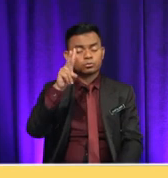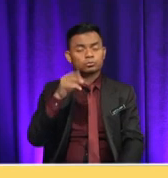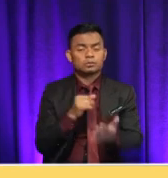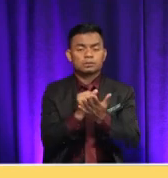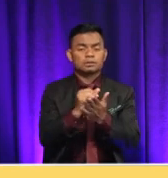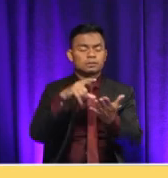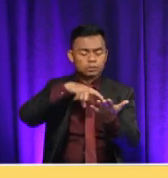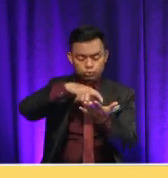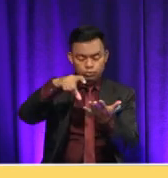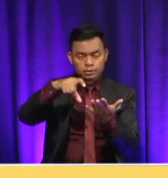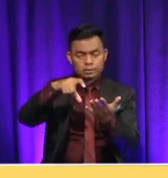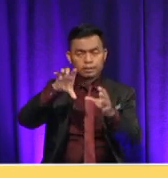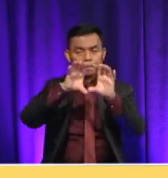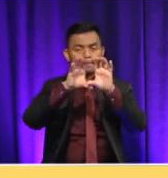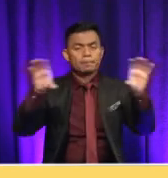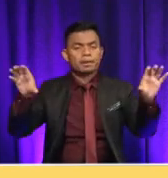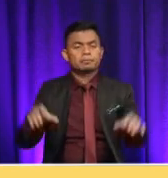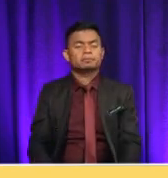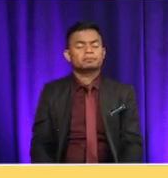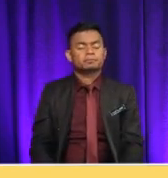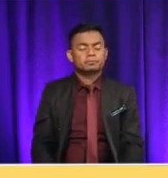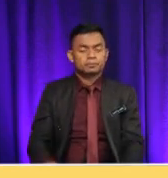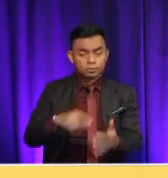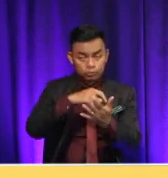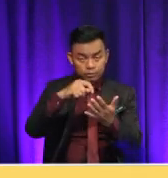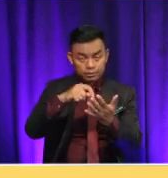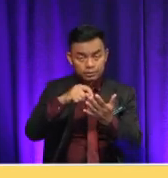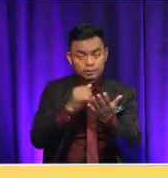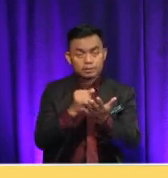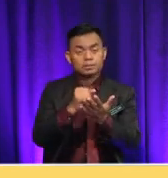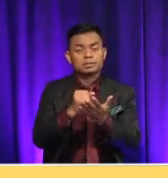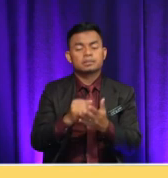tuliskan jenis lukisan pepaya paint berikut